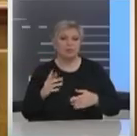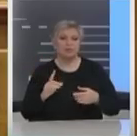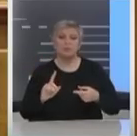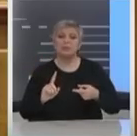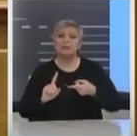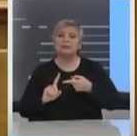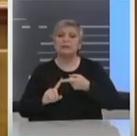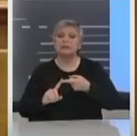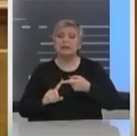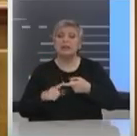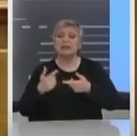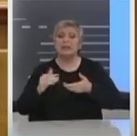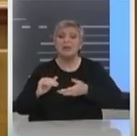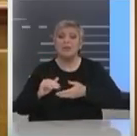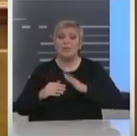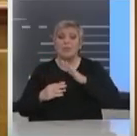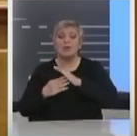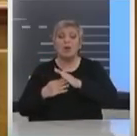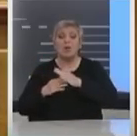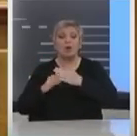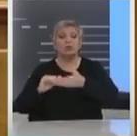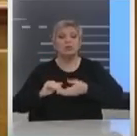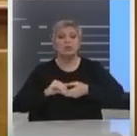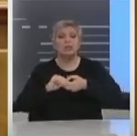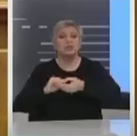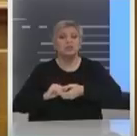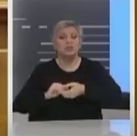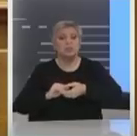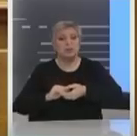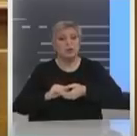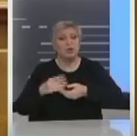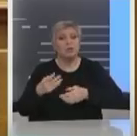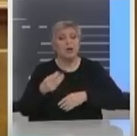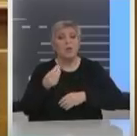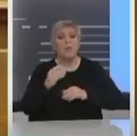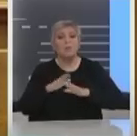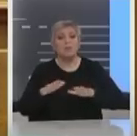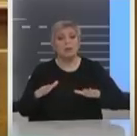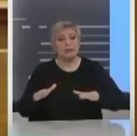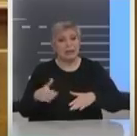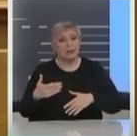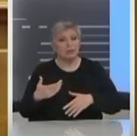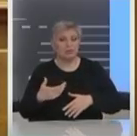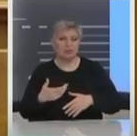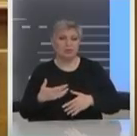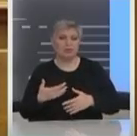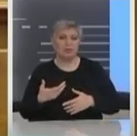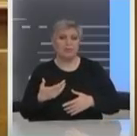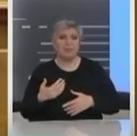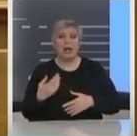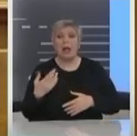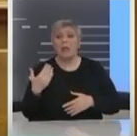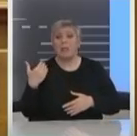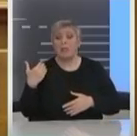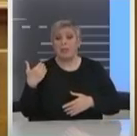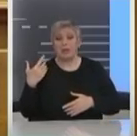το Προεδρείο της Ανώτατης Νομοσπονδίας Πολίτων Ελλάδος, πότε, προσέξτε, πότε, 4 μέρες πριν τις